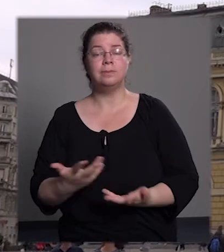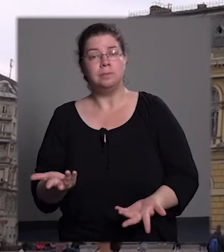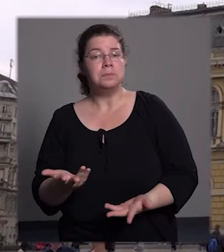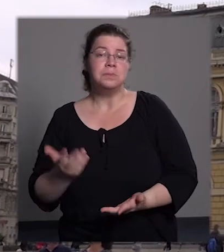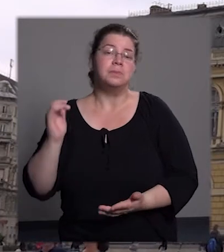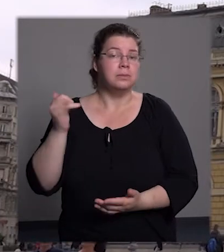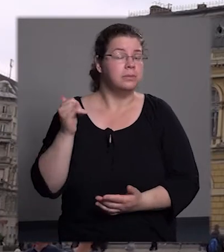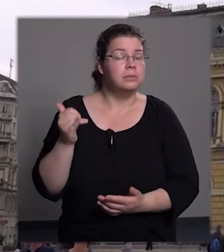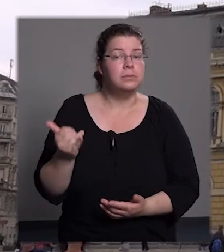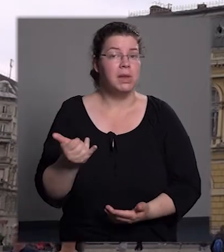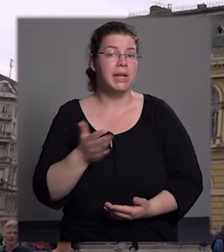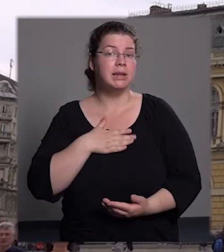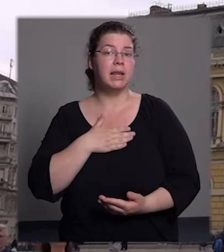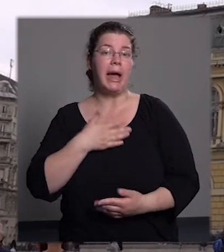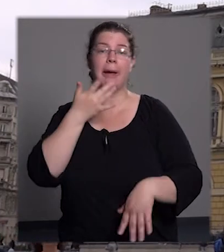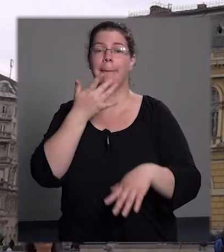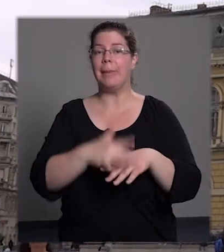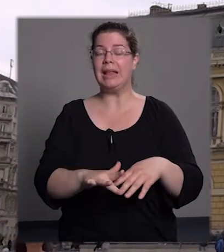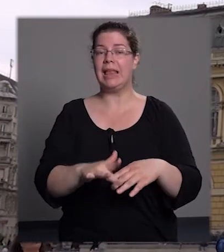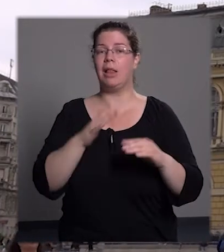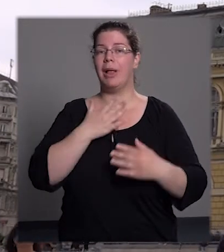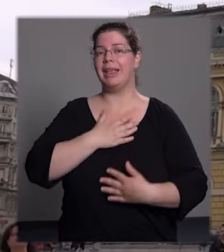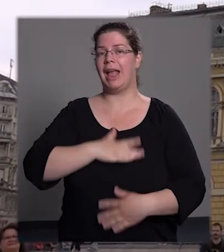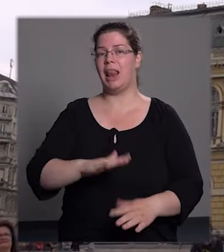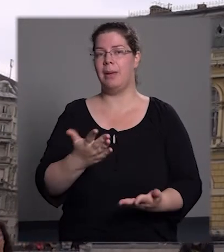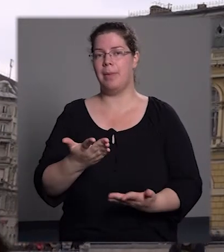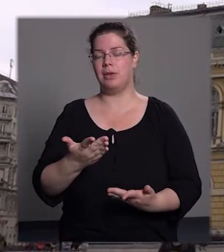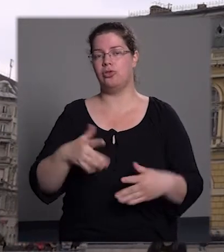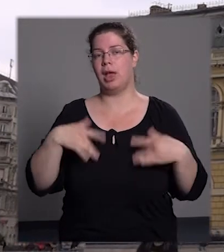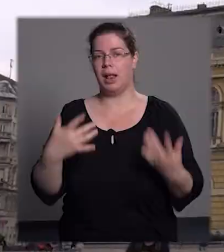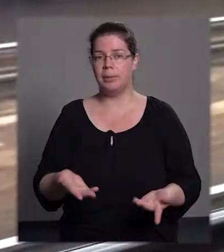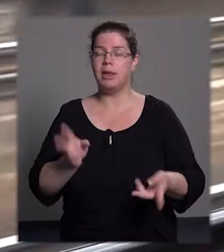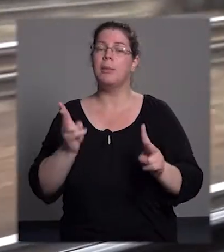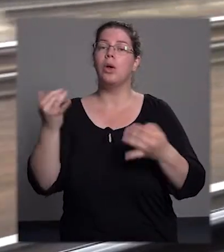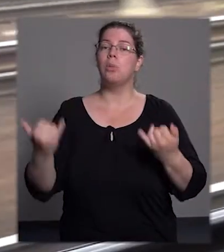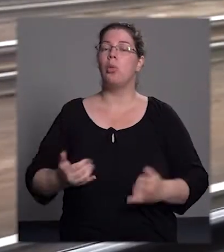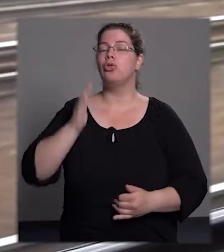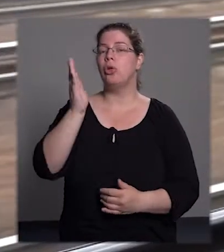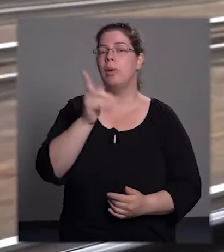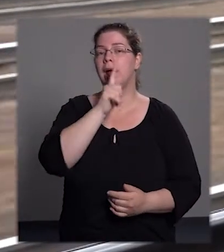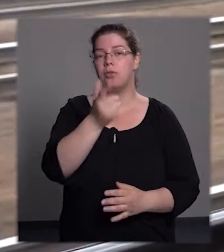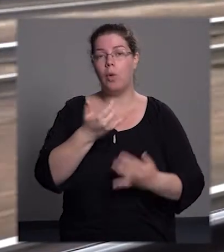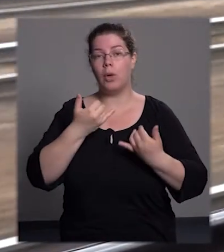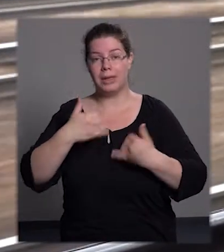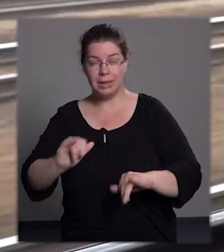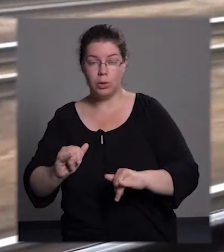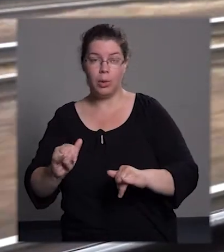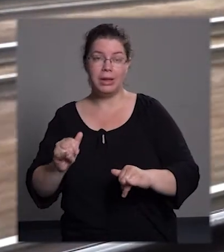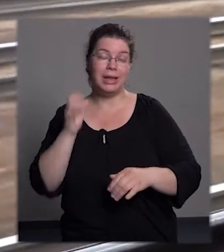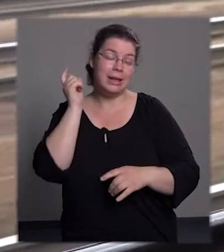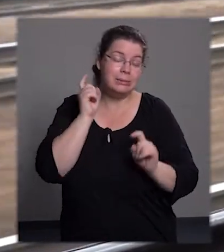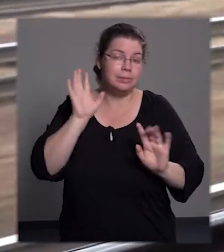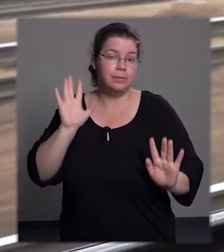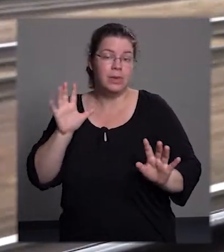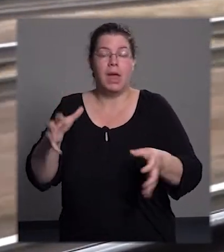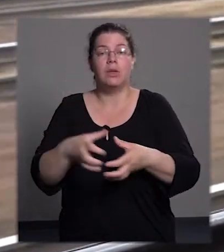Igen, nekem például egy nagyon kellemes élményem, hogy most jövőre indulni fog remélhetőleg egy közösségi kert, és már